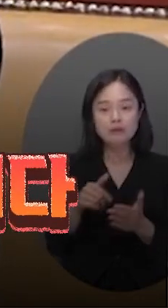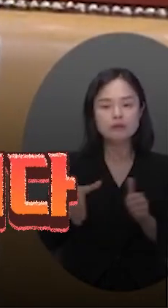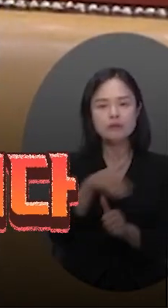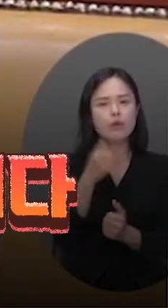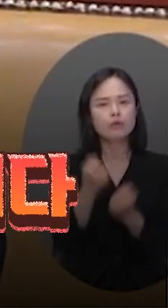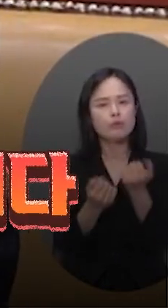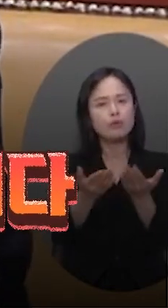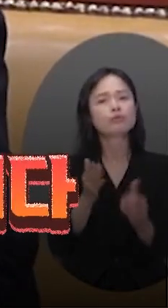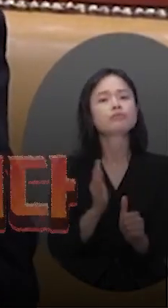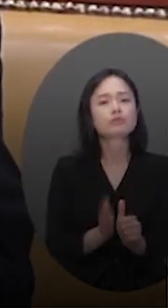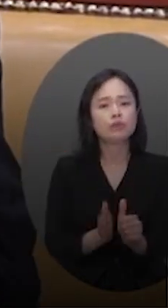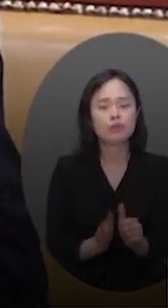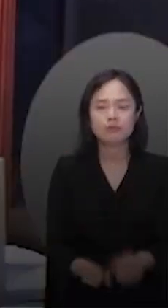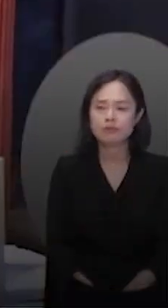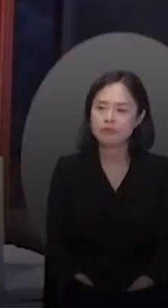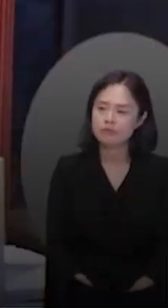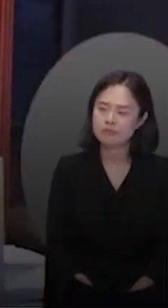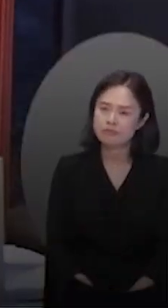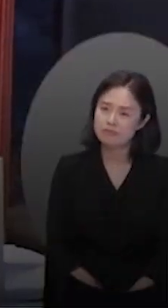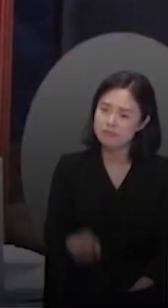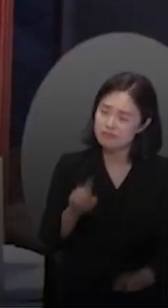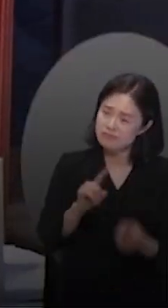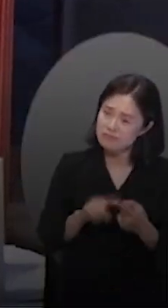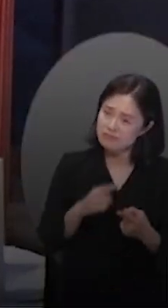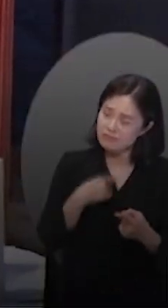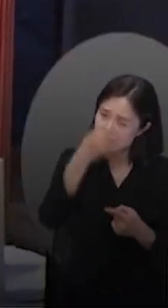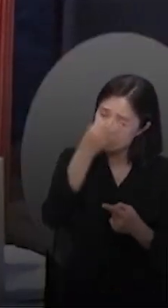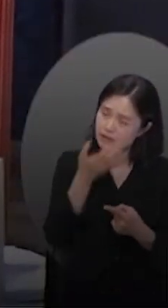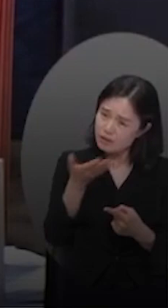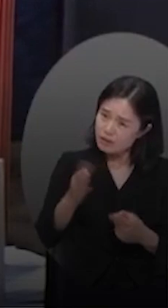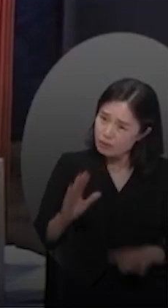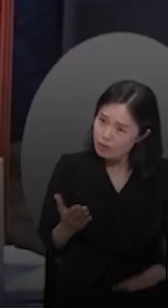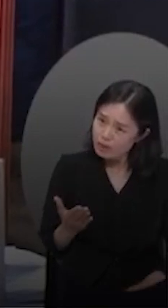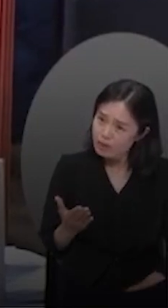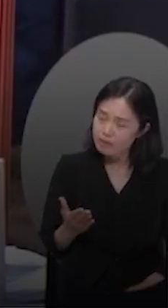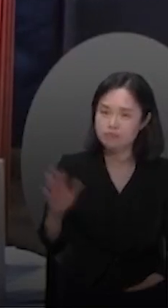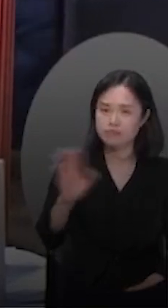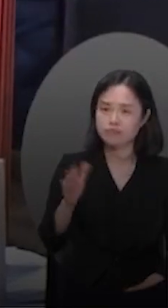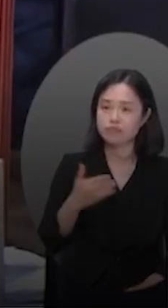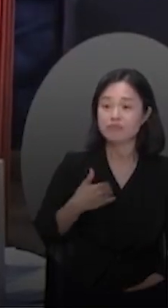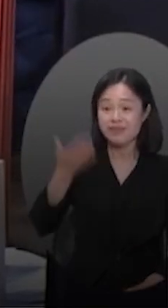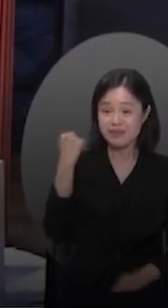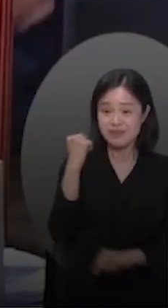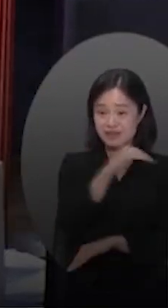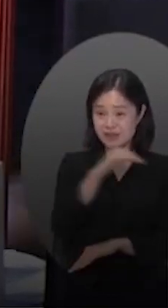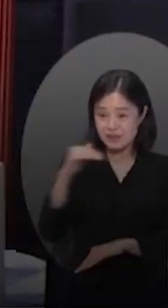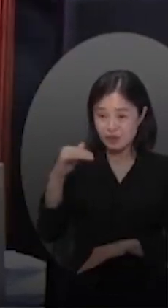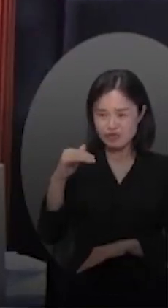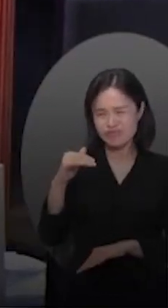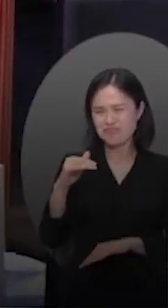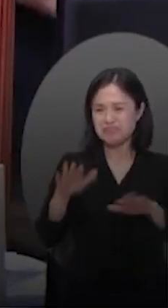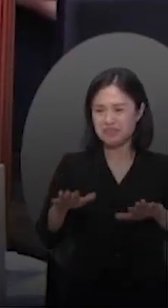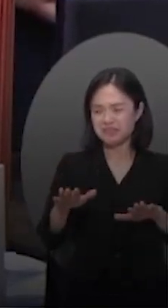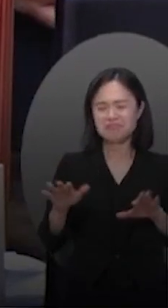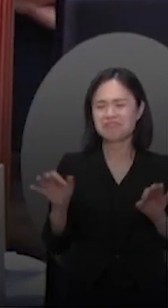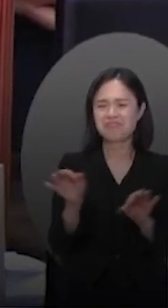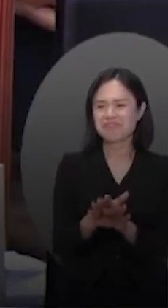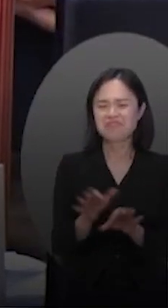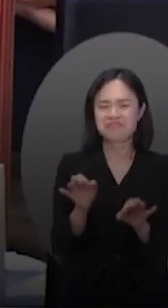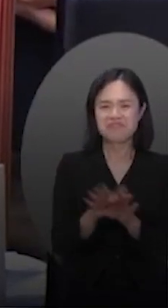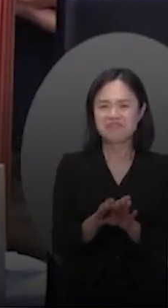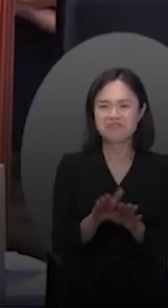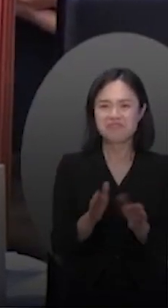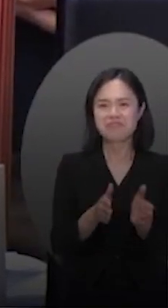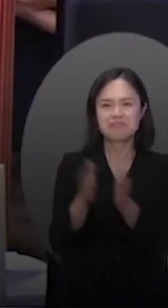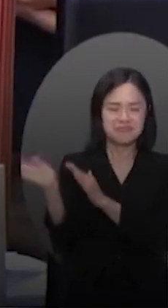표명할 일인지는 모르겠습니다. 그런데 어쨌든 이 기준은 사라졌습니다. 네, 그래서 더 이상 뭐 얘기할 필요 없고요.